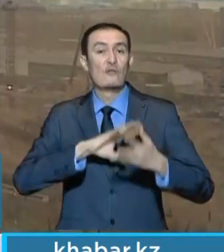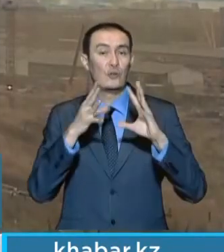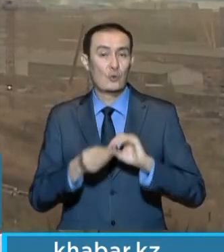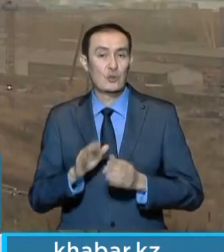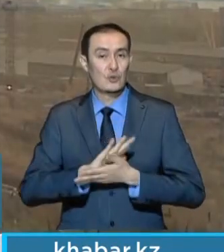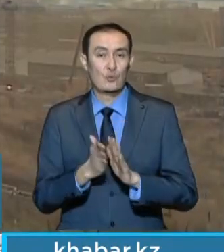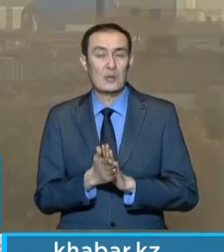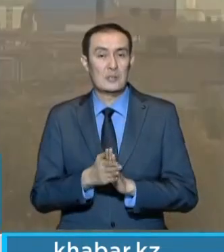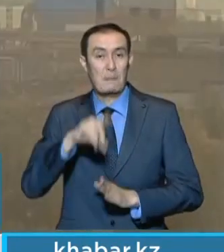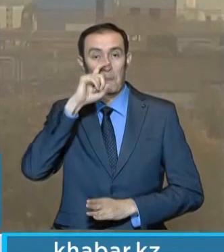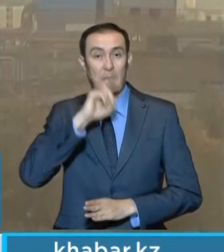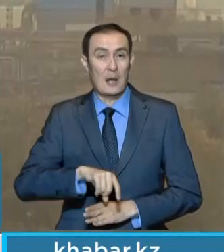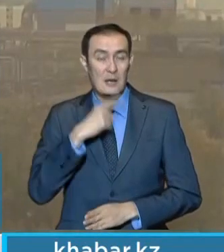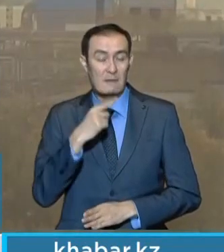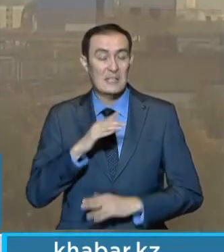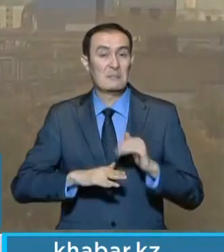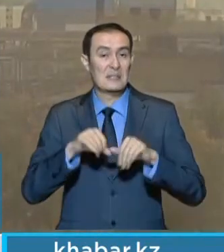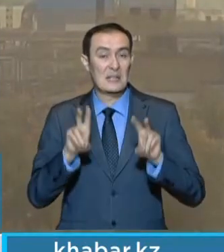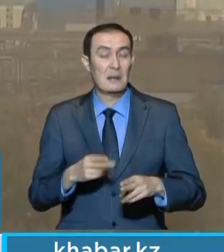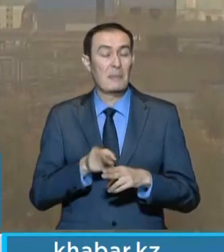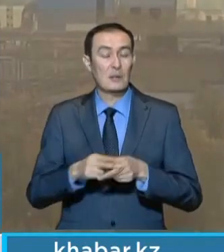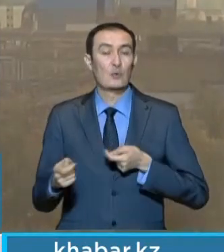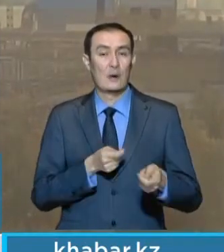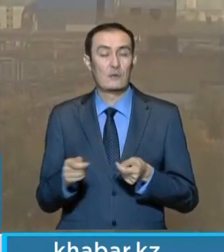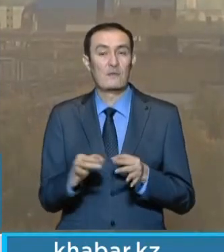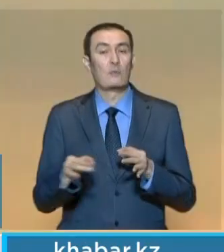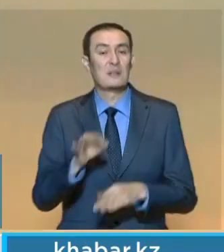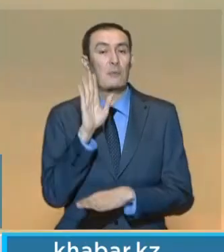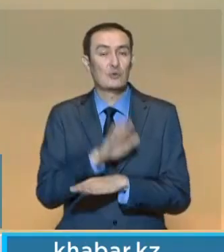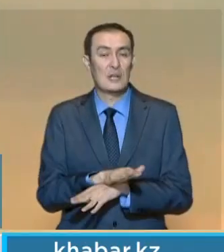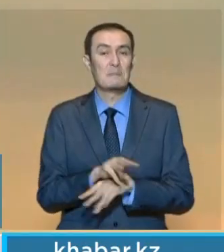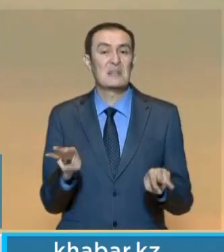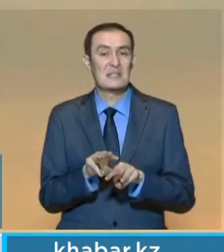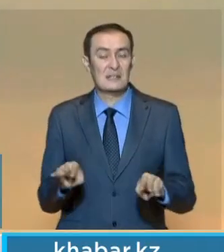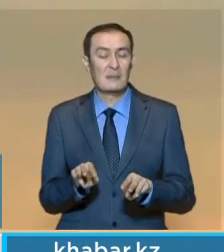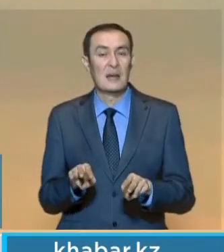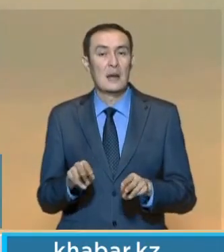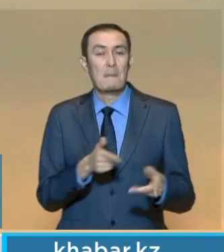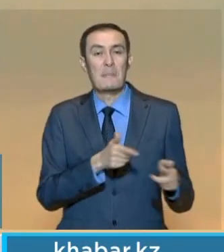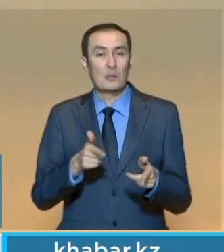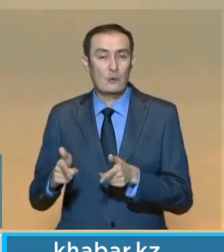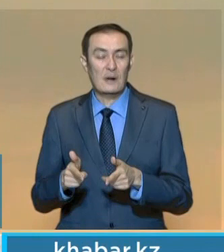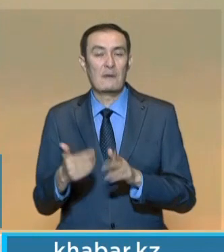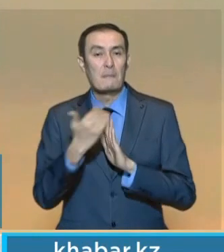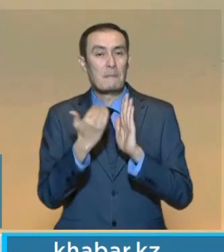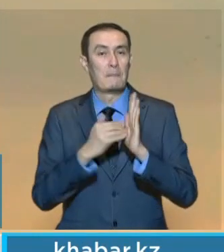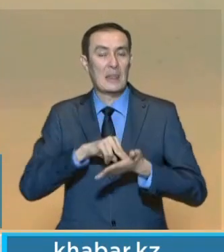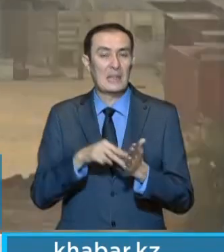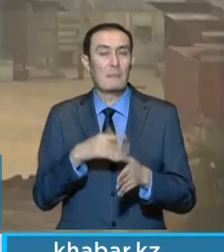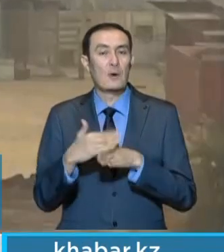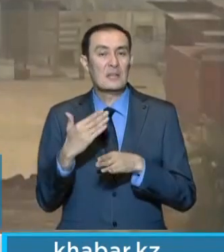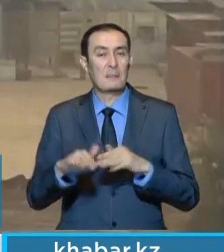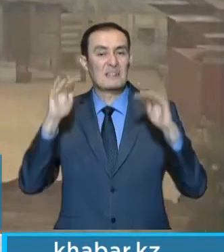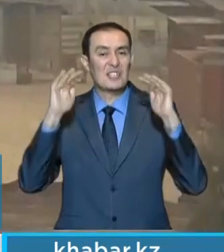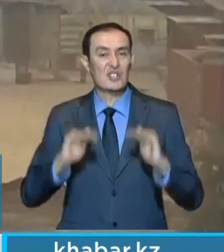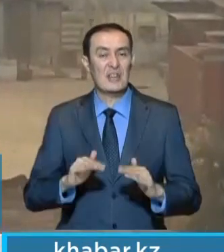получается удручающая, говорят экологи. Поэтому руководство региона поручило профильным ведомствам заняться разработкой календарного плана поэтапного